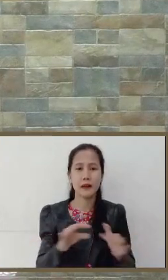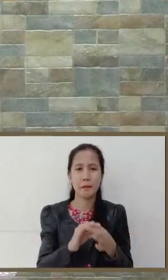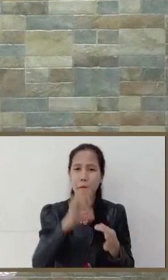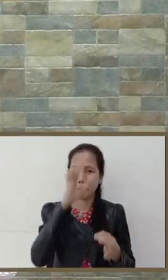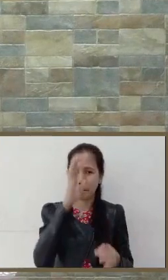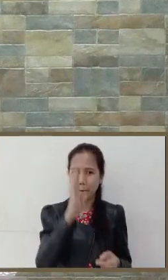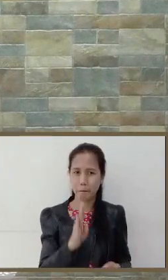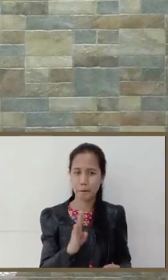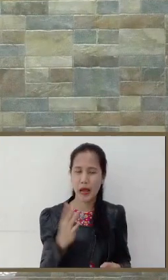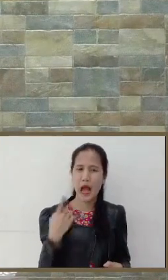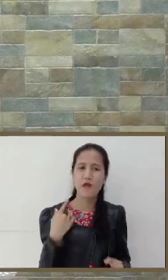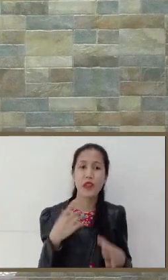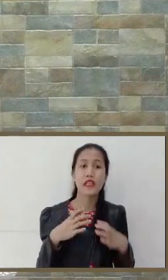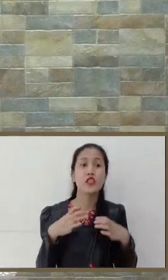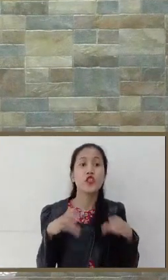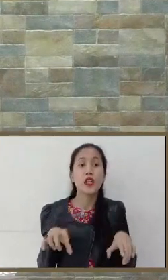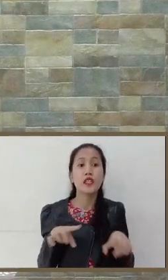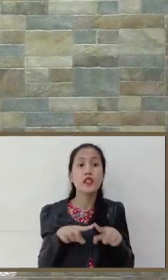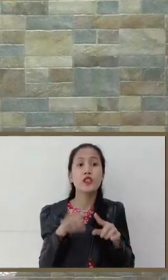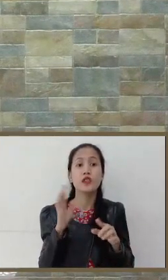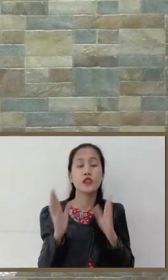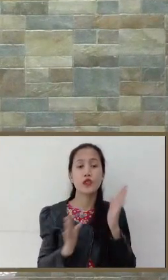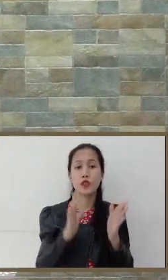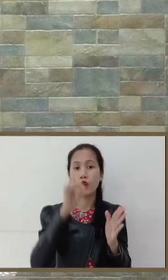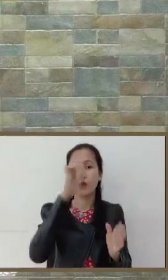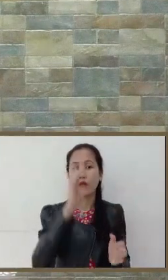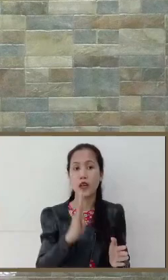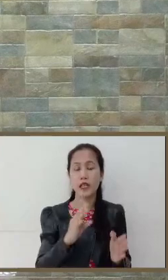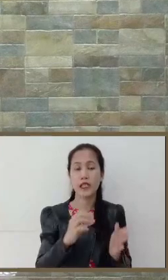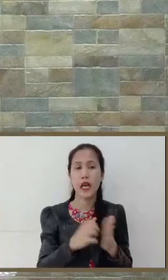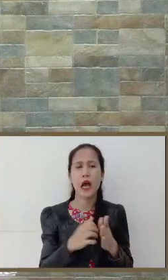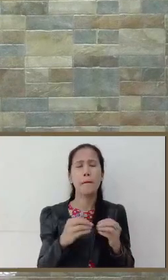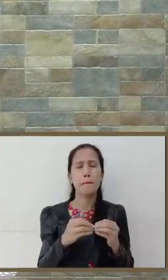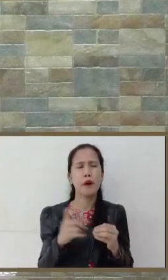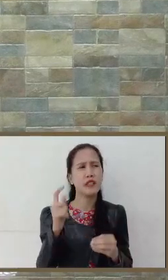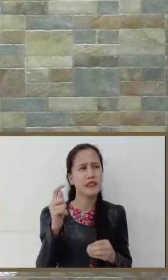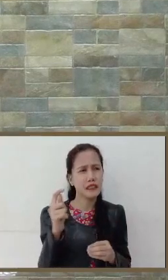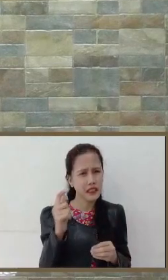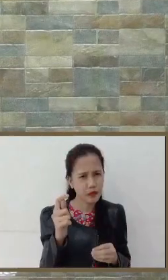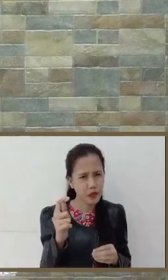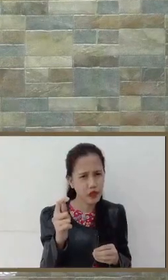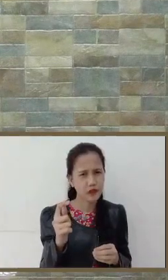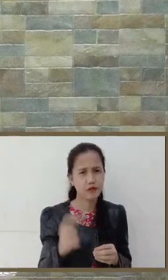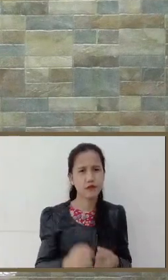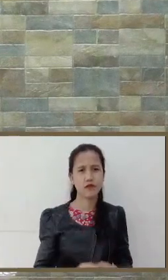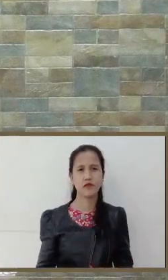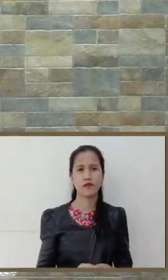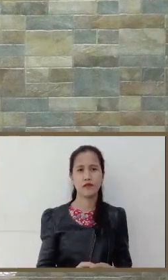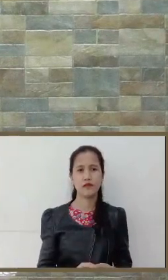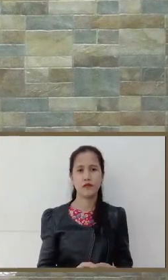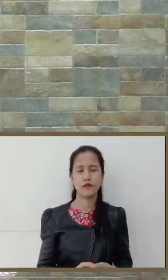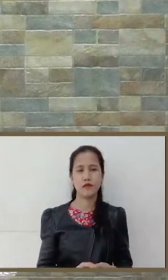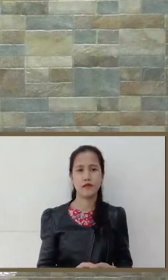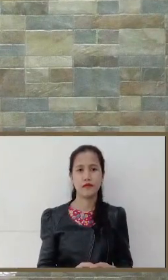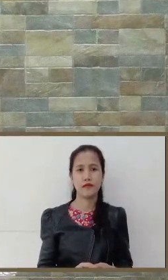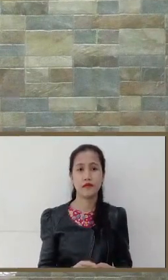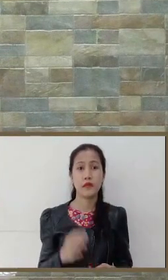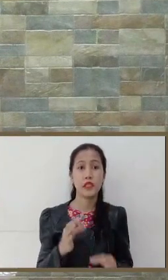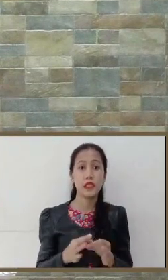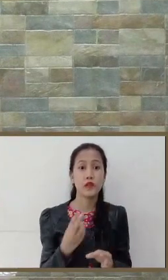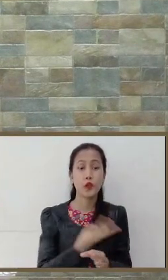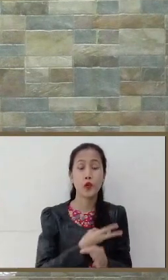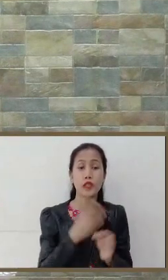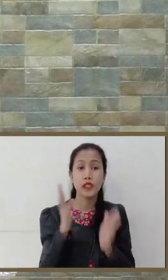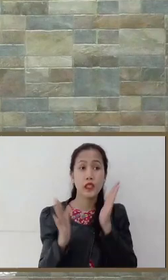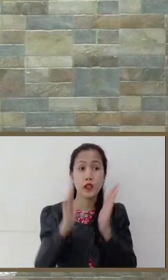kanya. Ano pang mas titinding reputasyon, mas titinding position sa pagiging anak ng Diyos? Kung talagang Diyos ang pinaglilingkuran po